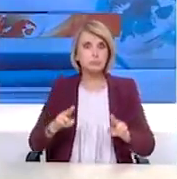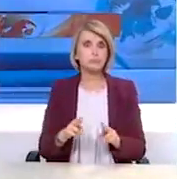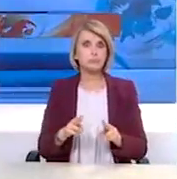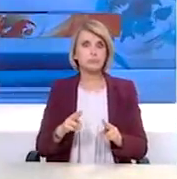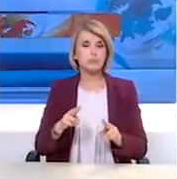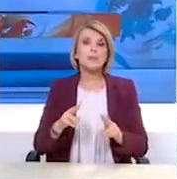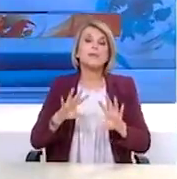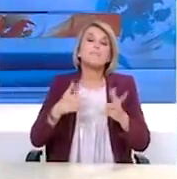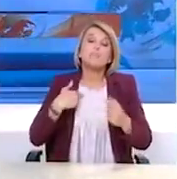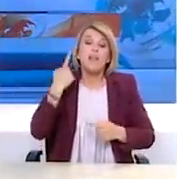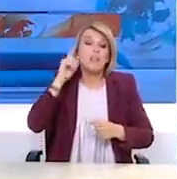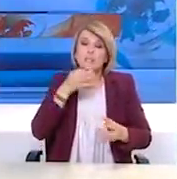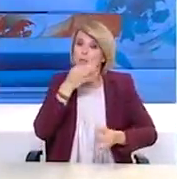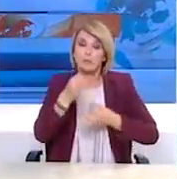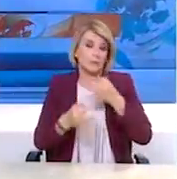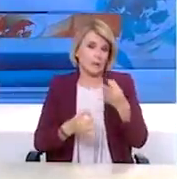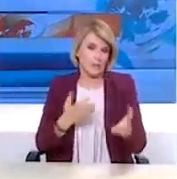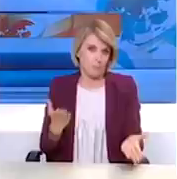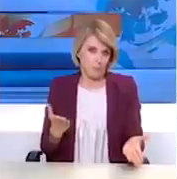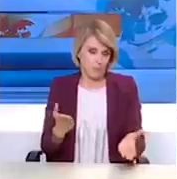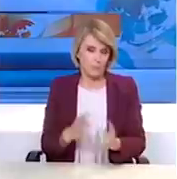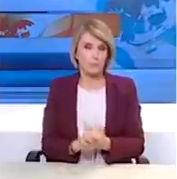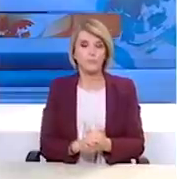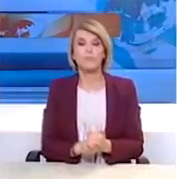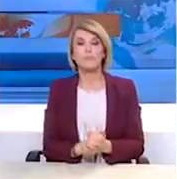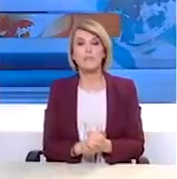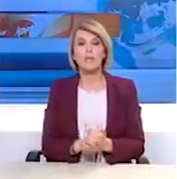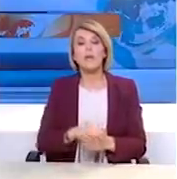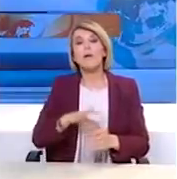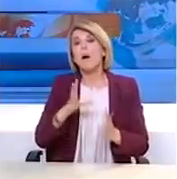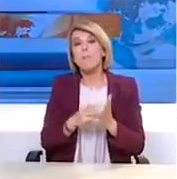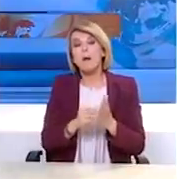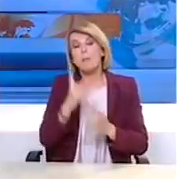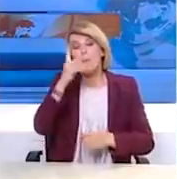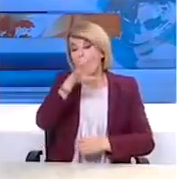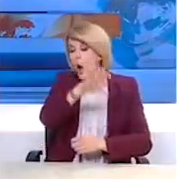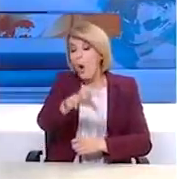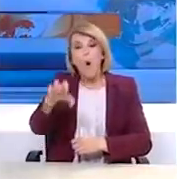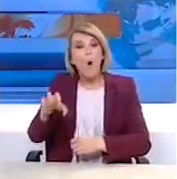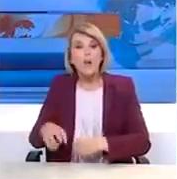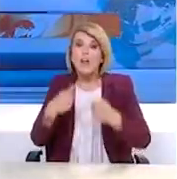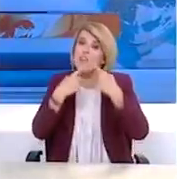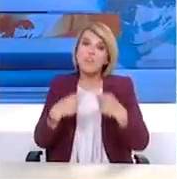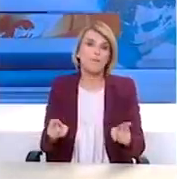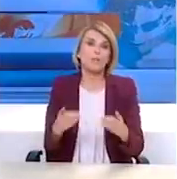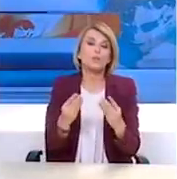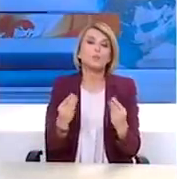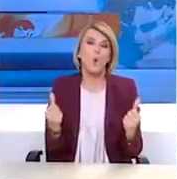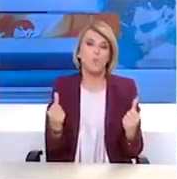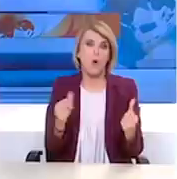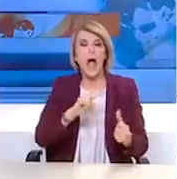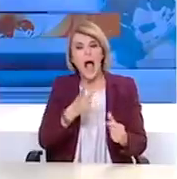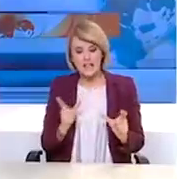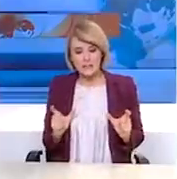περισσότερα ευρήματα αποδεικτικά της μεγαλύτερης κυκλοφορίας του ιού. Άρα μπορεί και σε μια χώρα μέσα να είναι διαφορετικά τα επίπεδα ανοσίας.